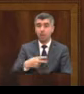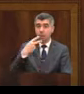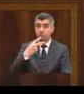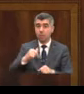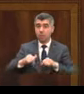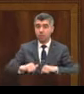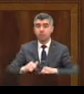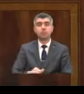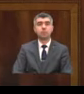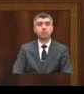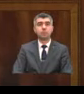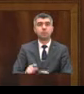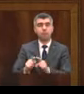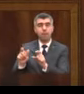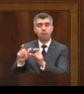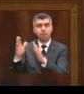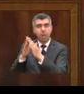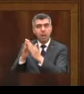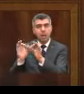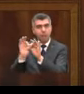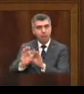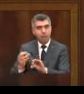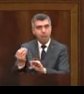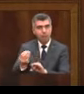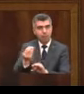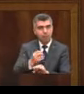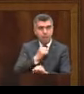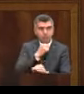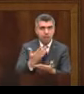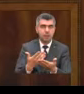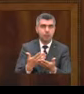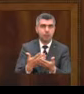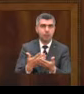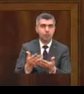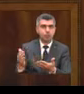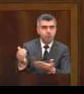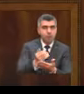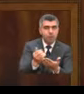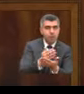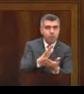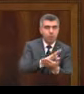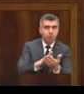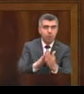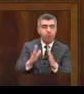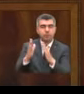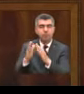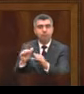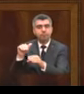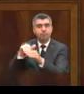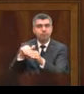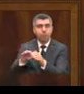على المشردين واللي كان الجمع ديالهم في مؤسسة الرعاية